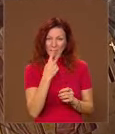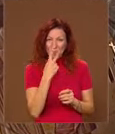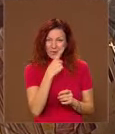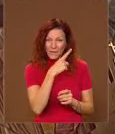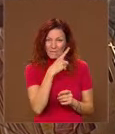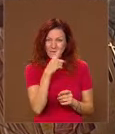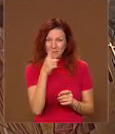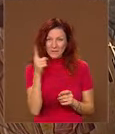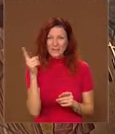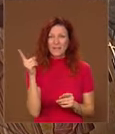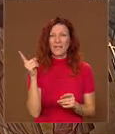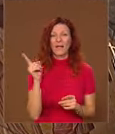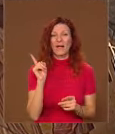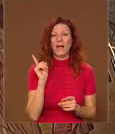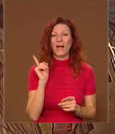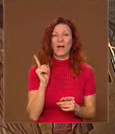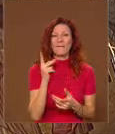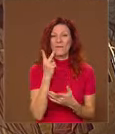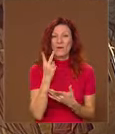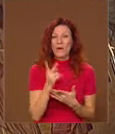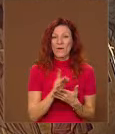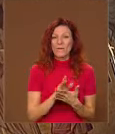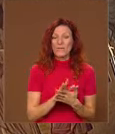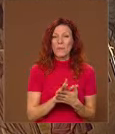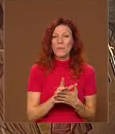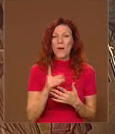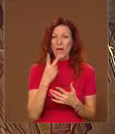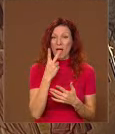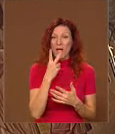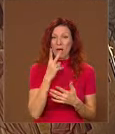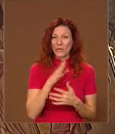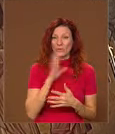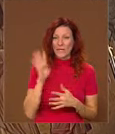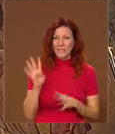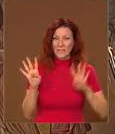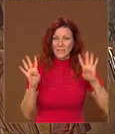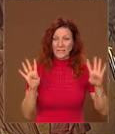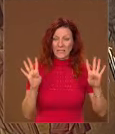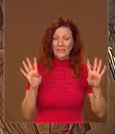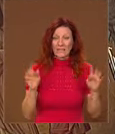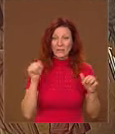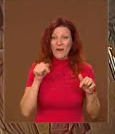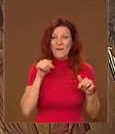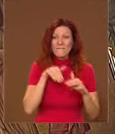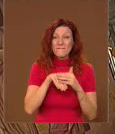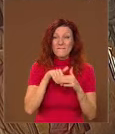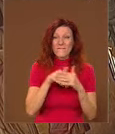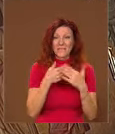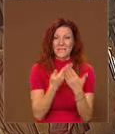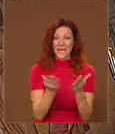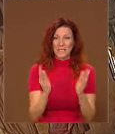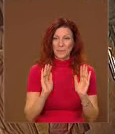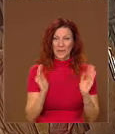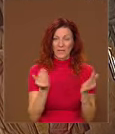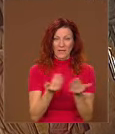на апостолите, където виждаме как от двете страни на Спасителя са двете групи